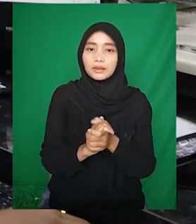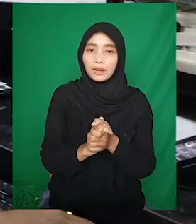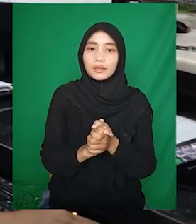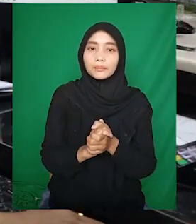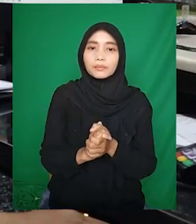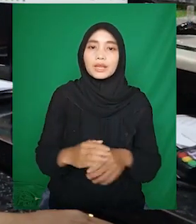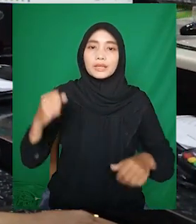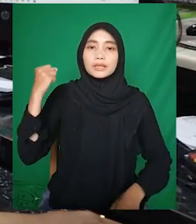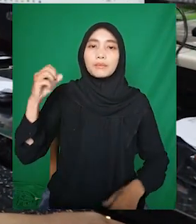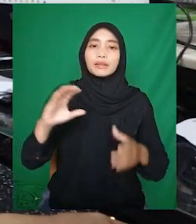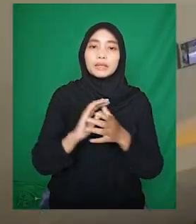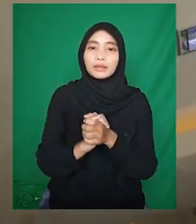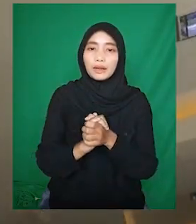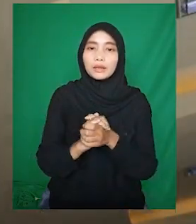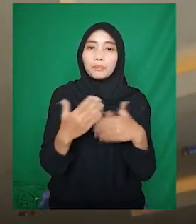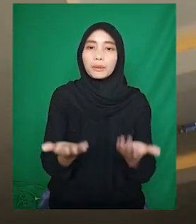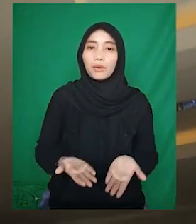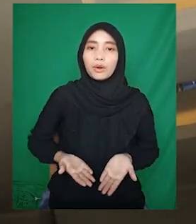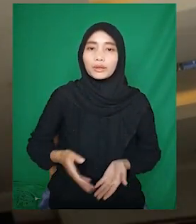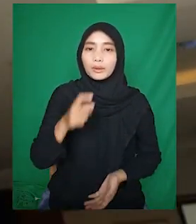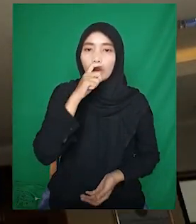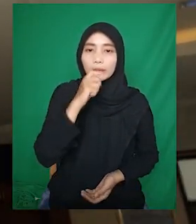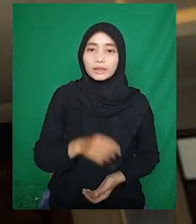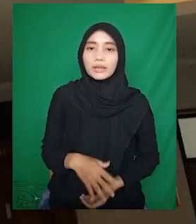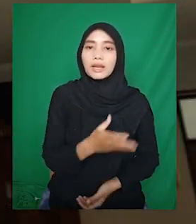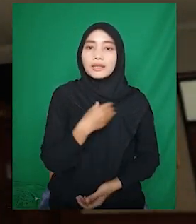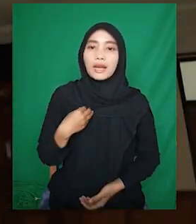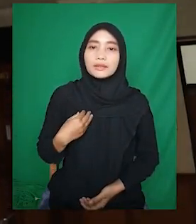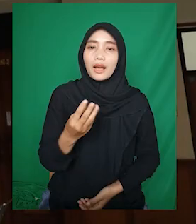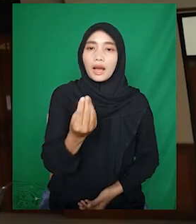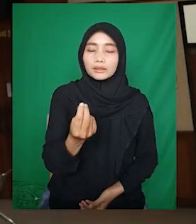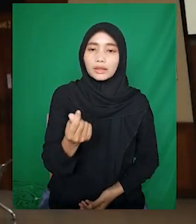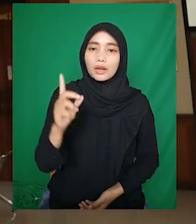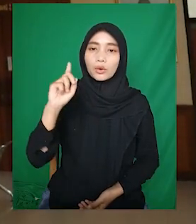nikah, permohonan wali adol, dan harta gonogini.